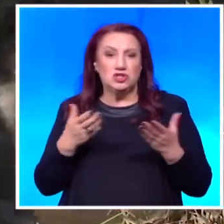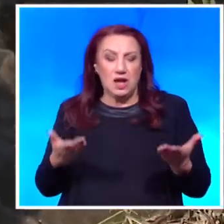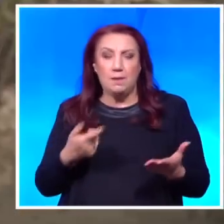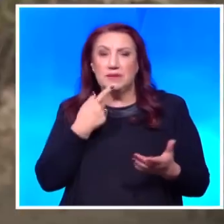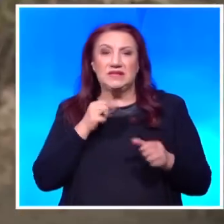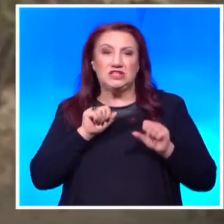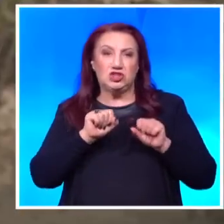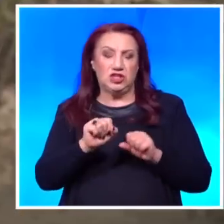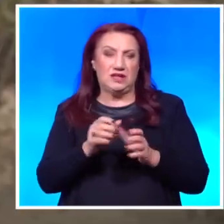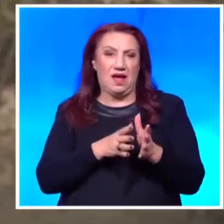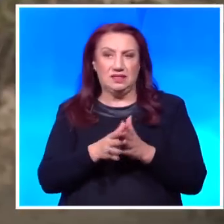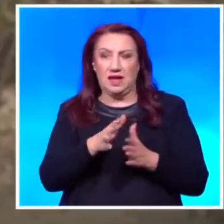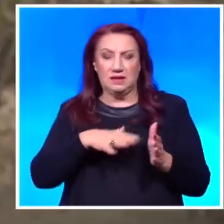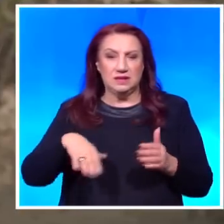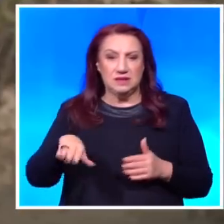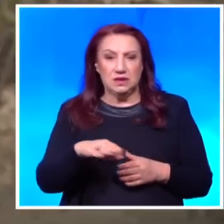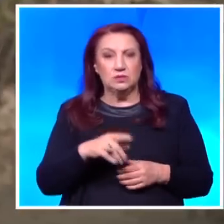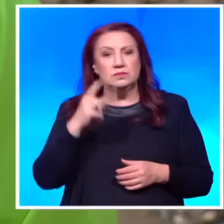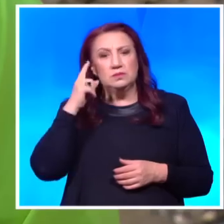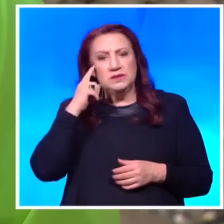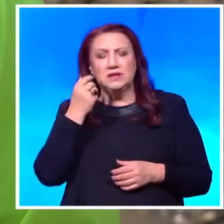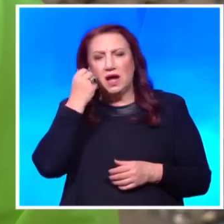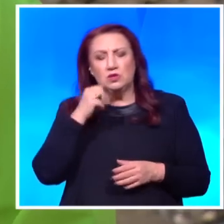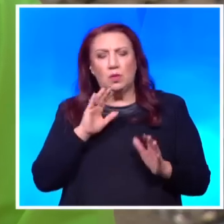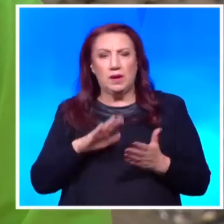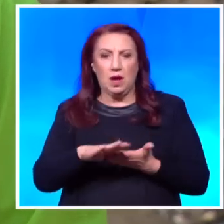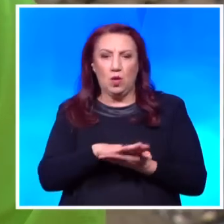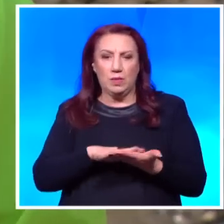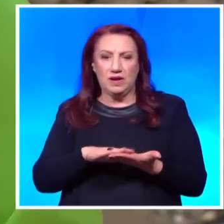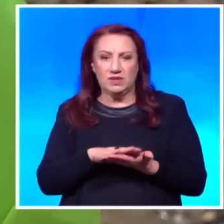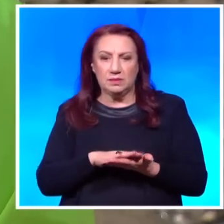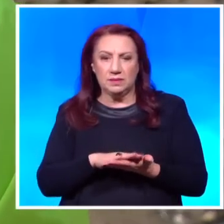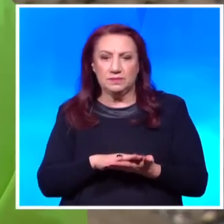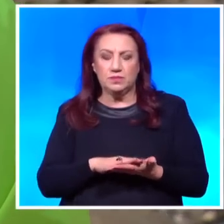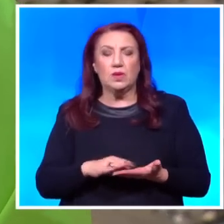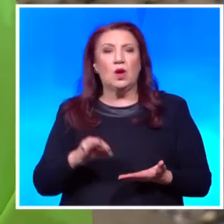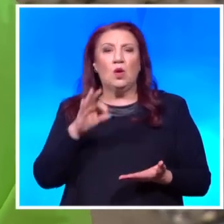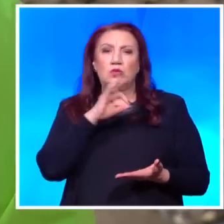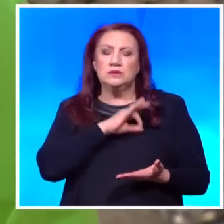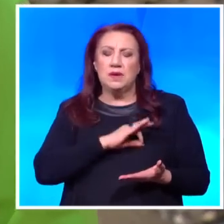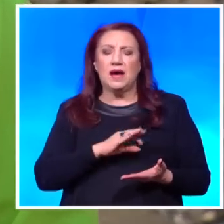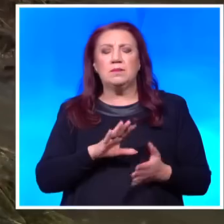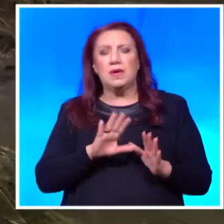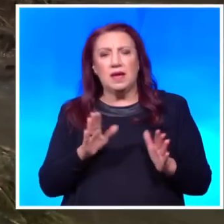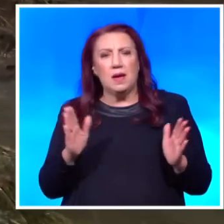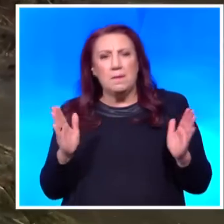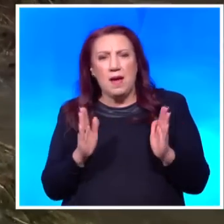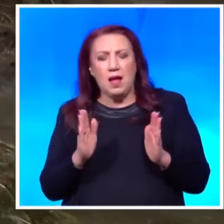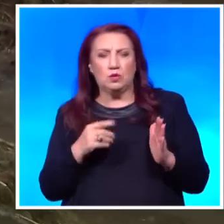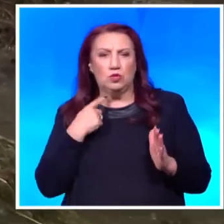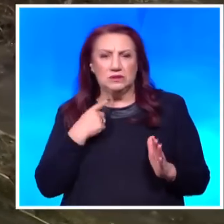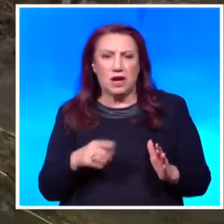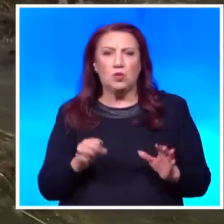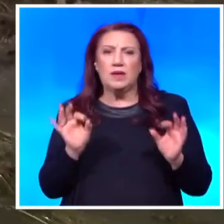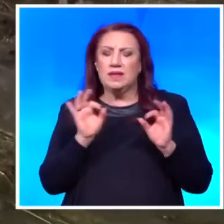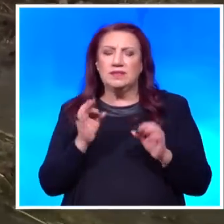населението. Мисля, че добре се справихме. Успяхме да минимализираме щетите, няма никакви жертви. При правилна